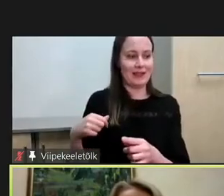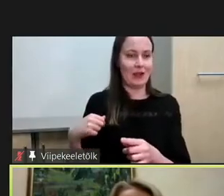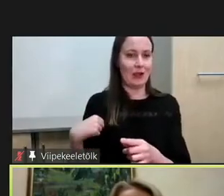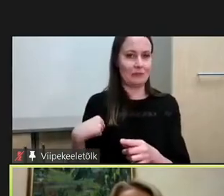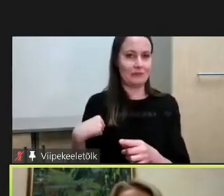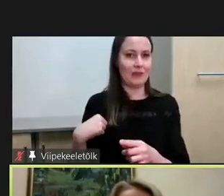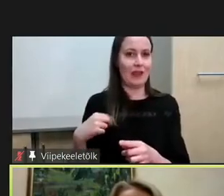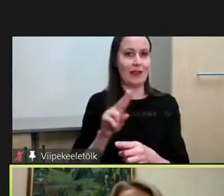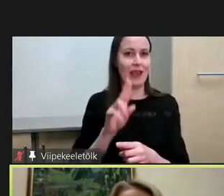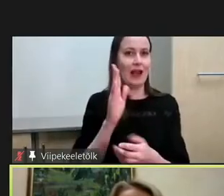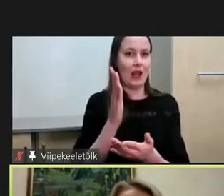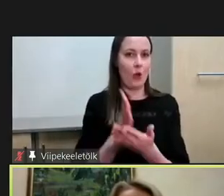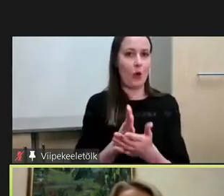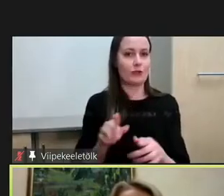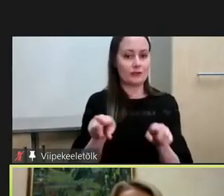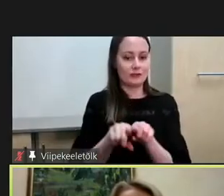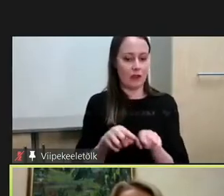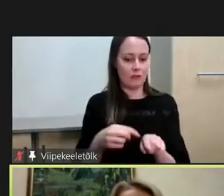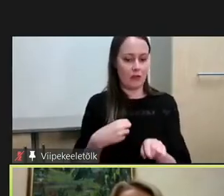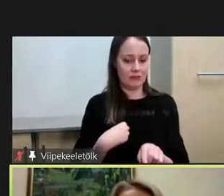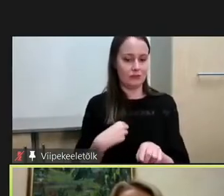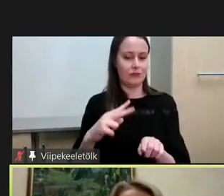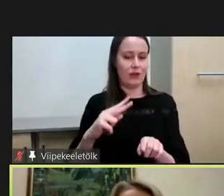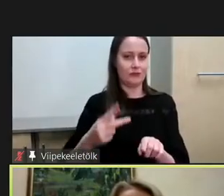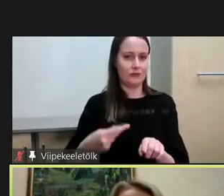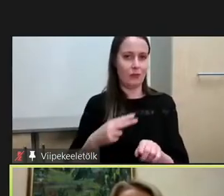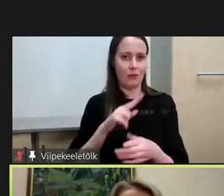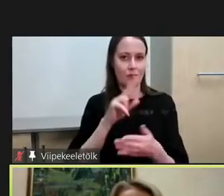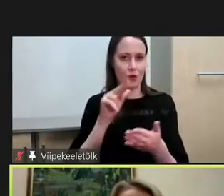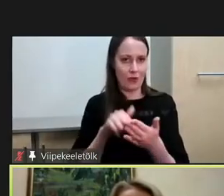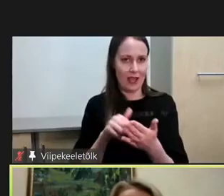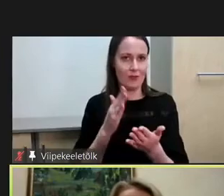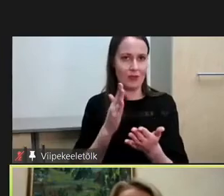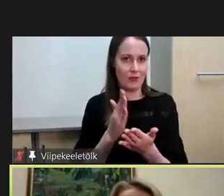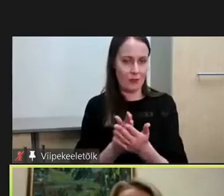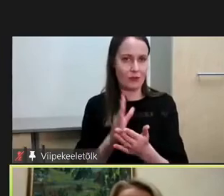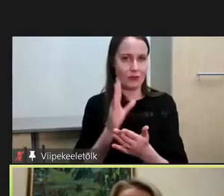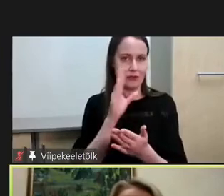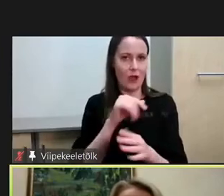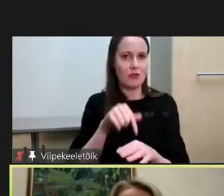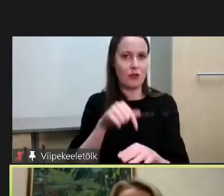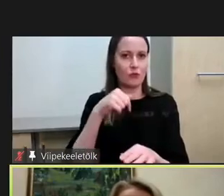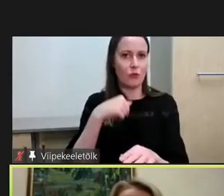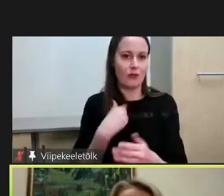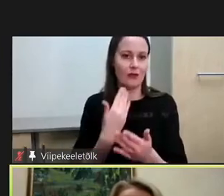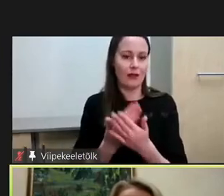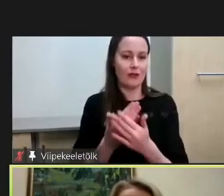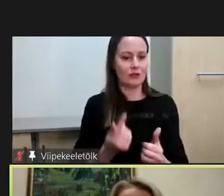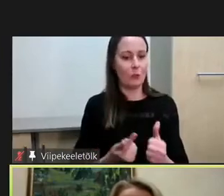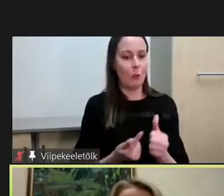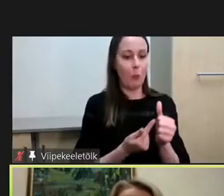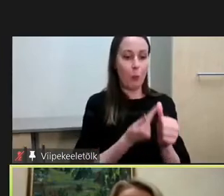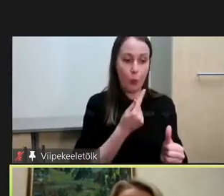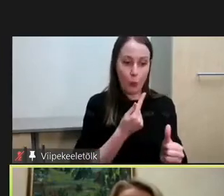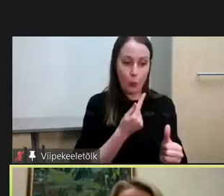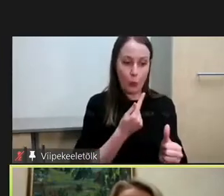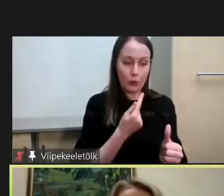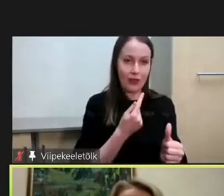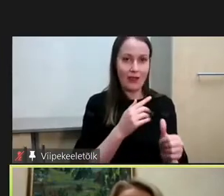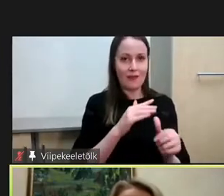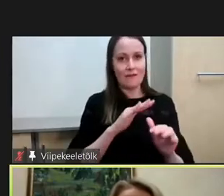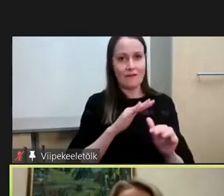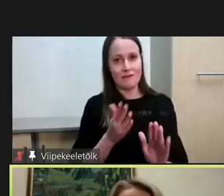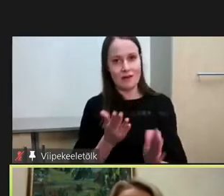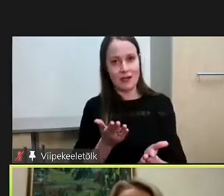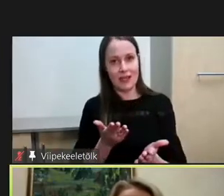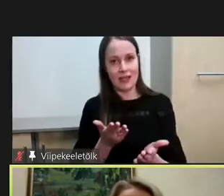samasugused probleemid. Et te saate siis kas puudeliigipõhiselt või diagnoosipõhiselt leida